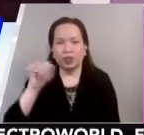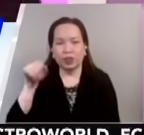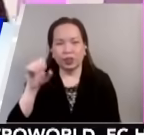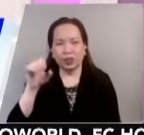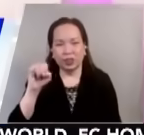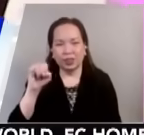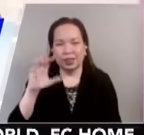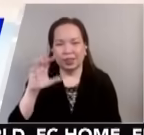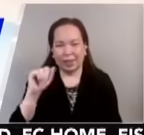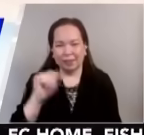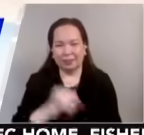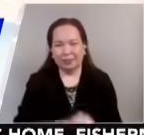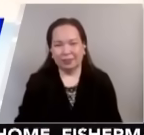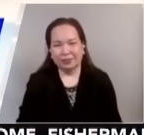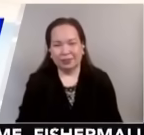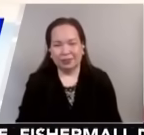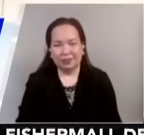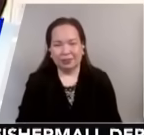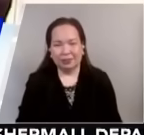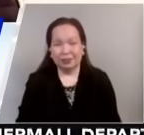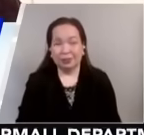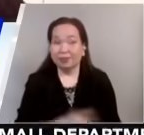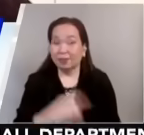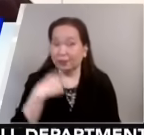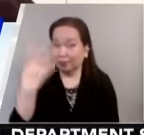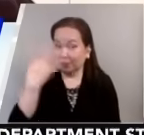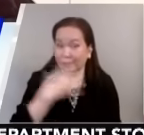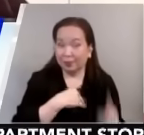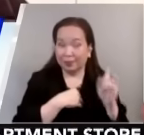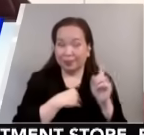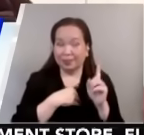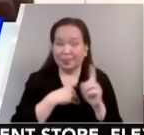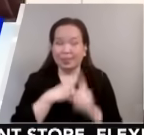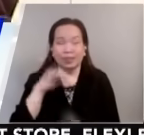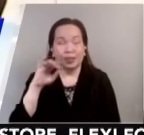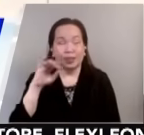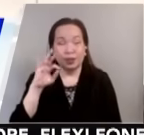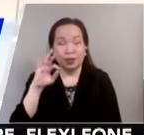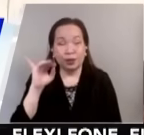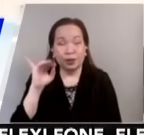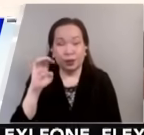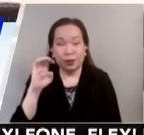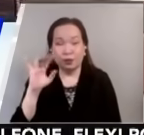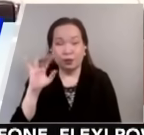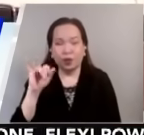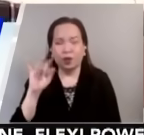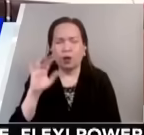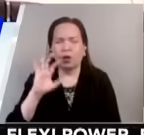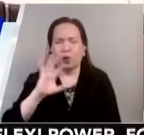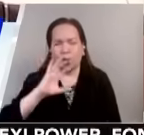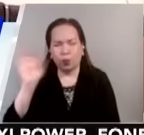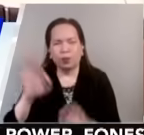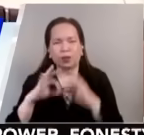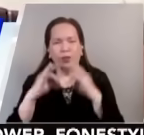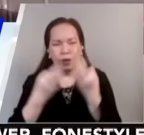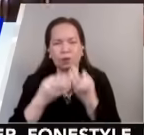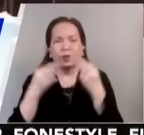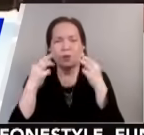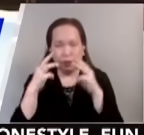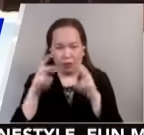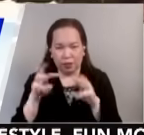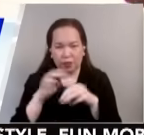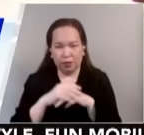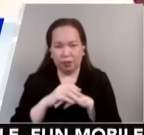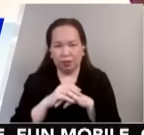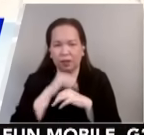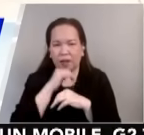Soho ang nakakatuwa po dito sa Firefly whole Families yung nanonood h lang paisa-isa yung